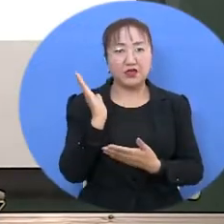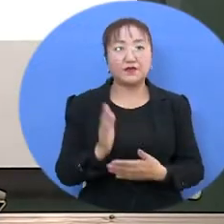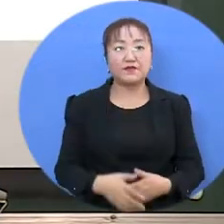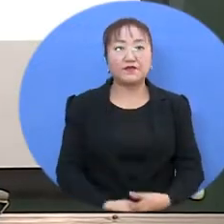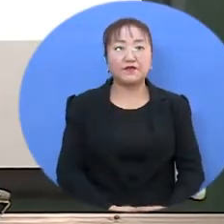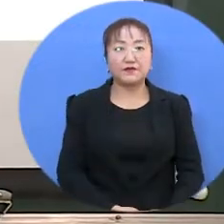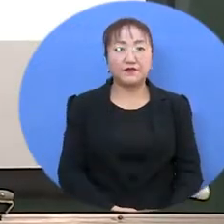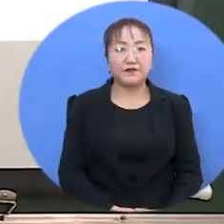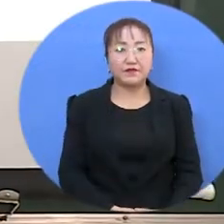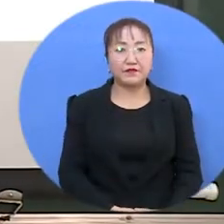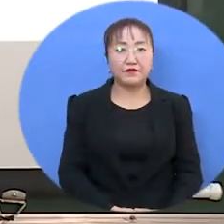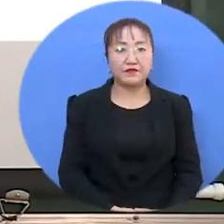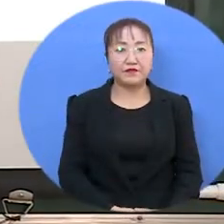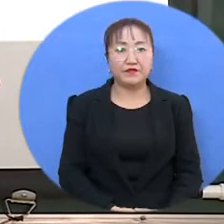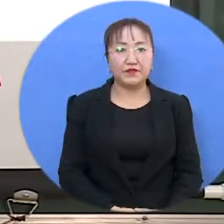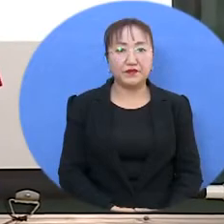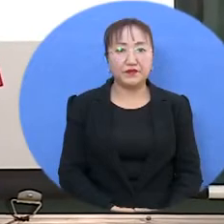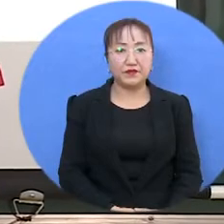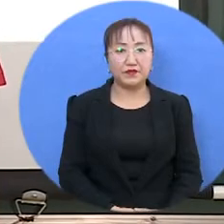хэмжилтийг авна цээжний тойргийг